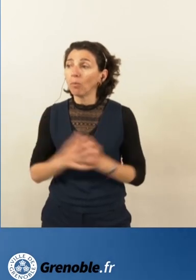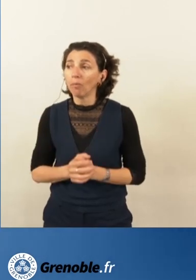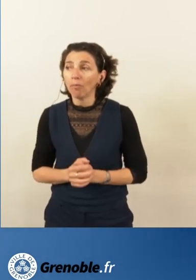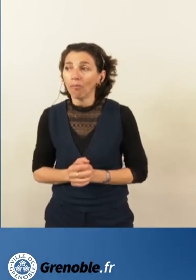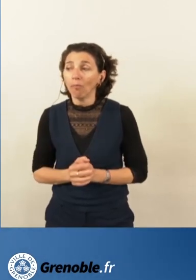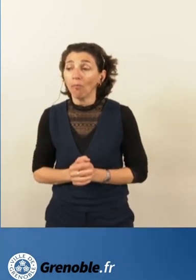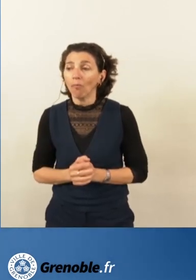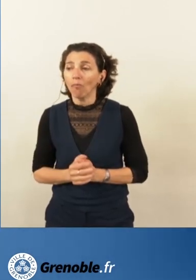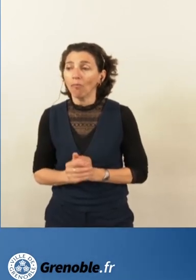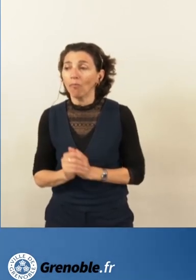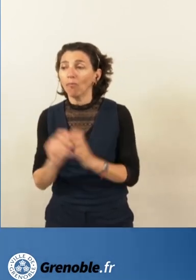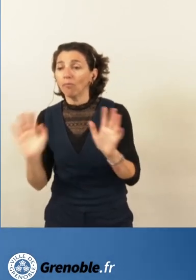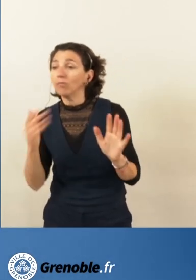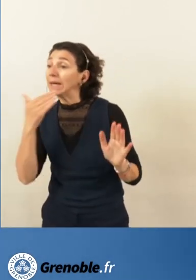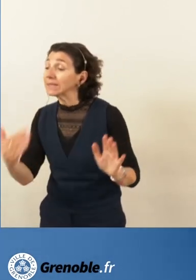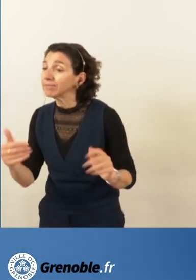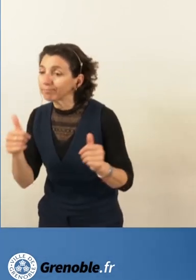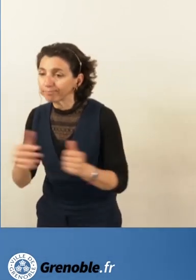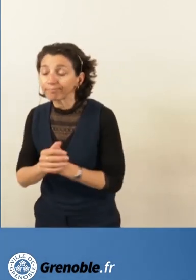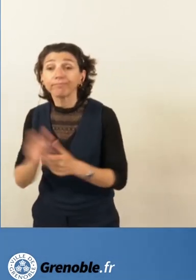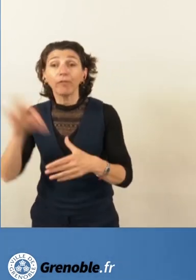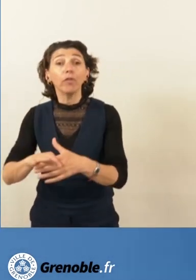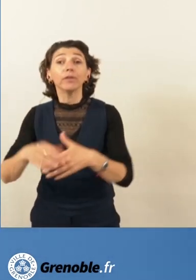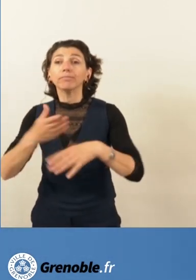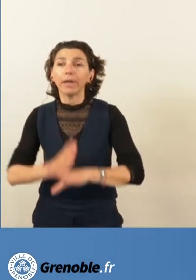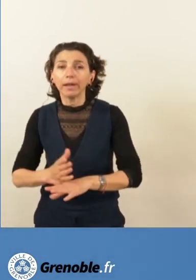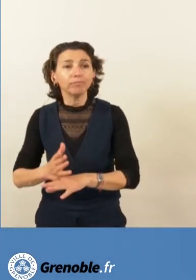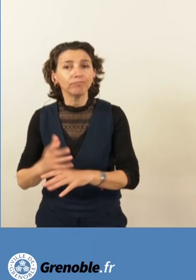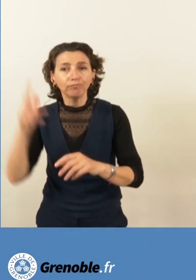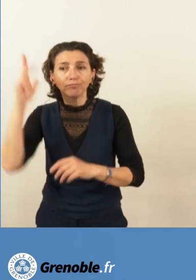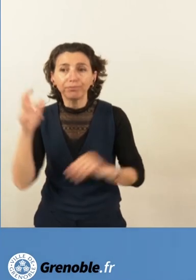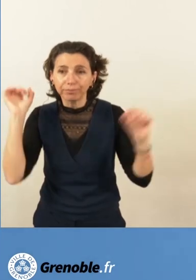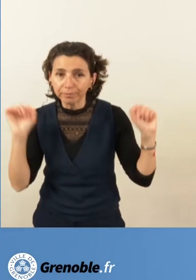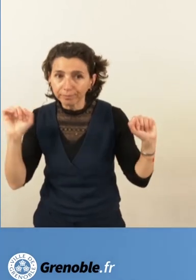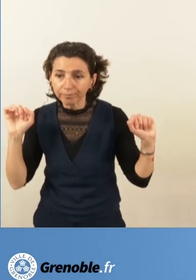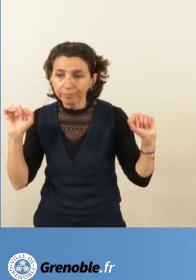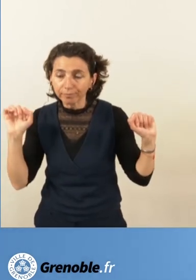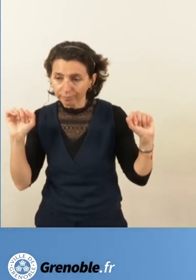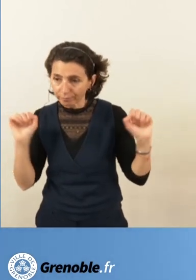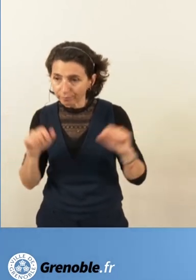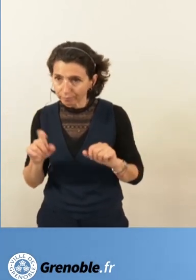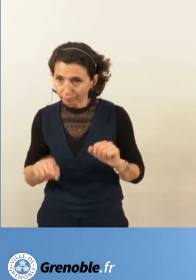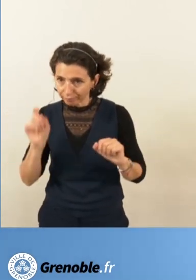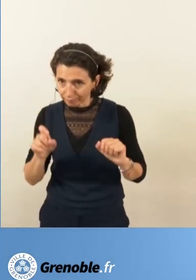et donc on ouvre le vote donc j'ouvre le vote